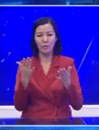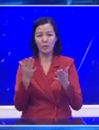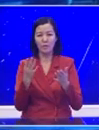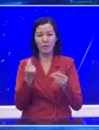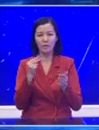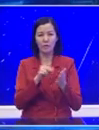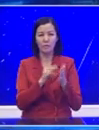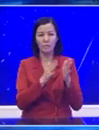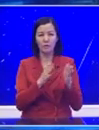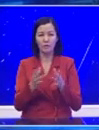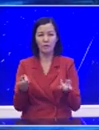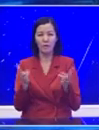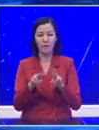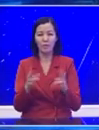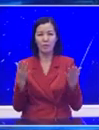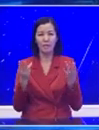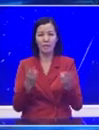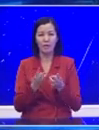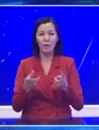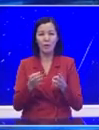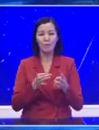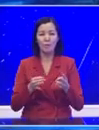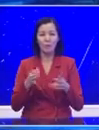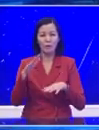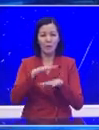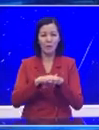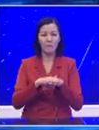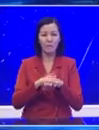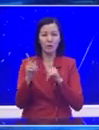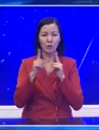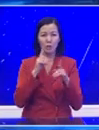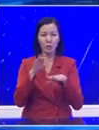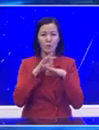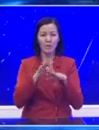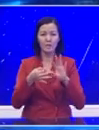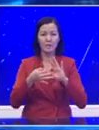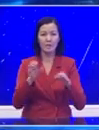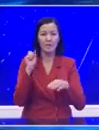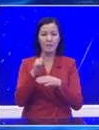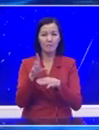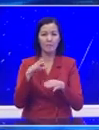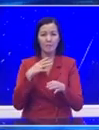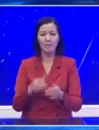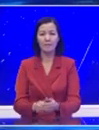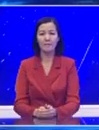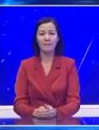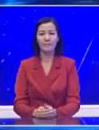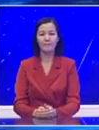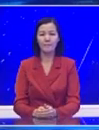жет. Осылай деген облыс әкімі бүгін аудан қала әкімдерімен селекторлық жиын өткізді. Нақты тапсырмалар